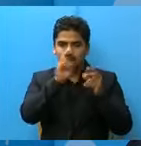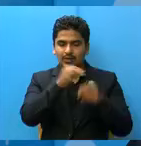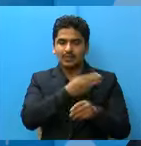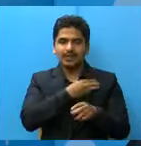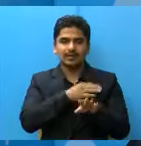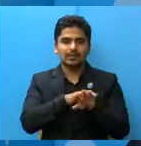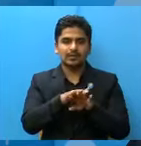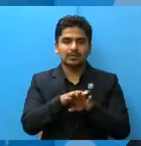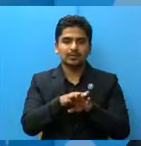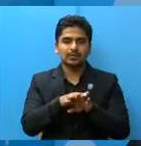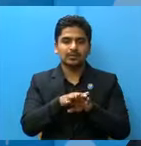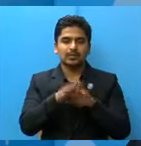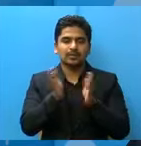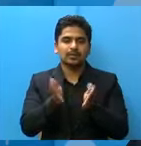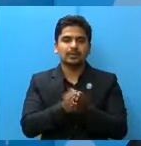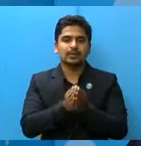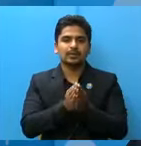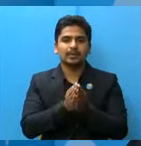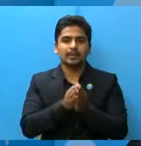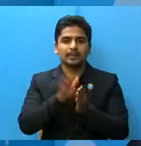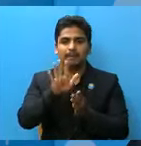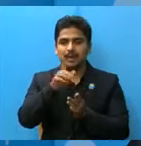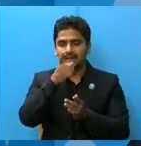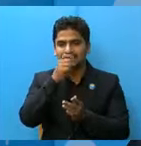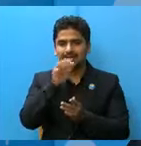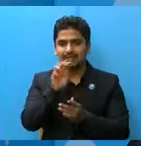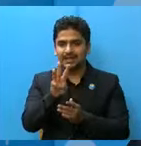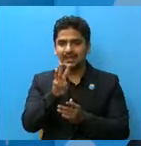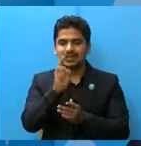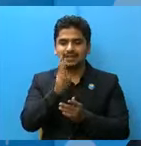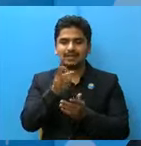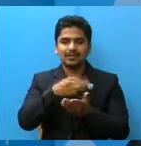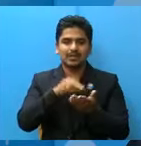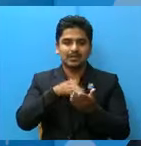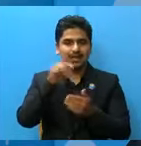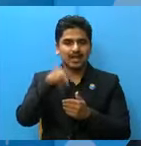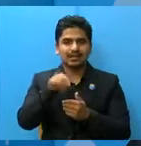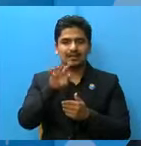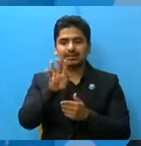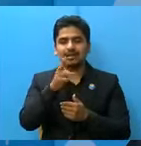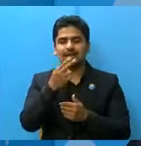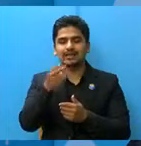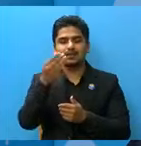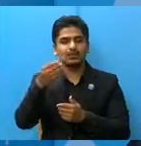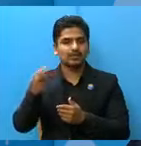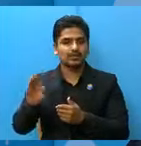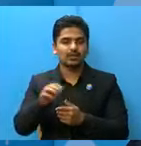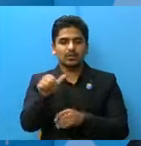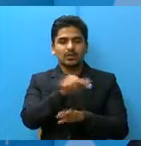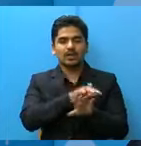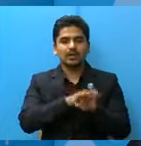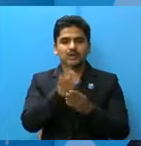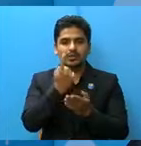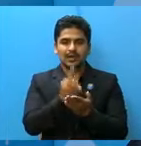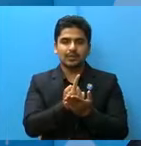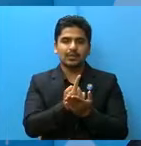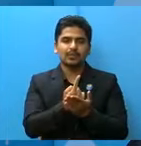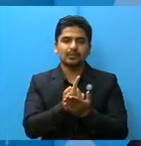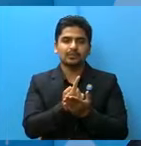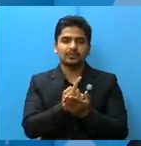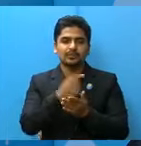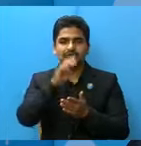टोटल पांसे तीन छा तेसमद्दे आज चार जना हनुन छा वाहारू कार्फण्डों